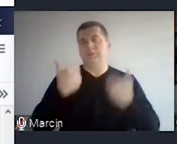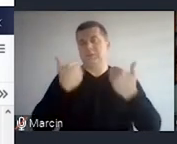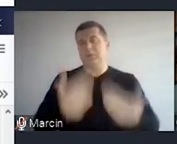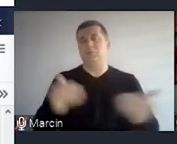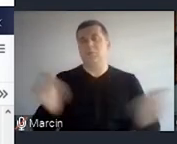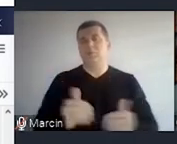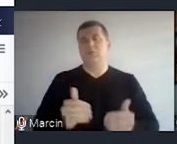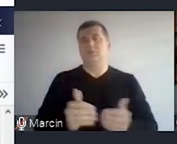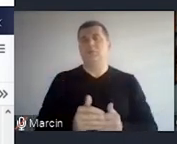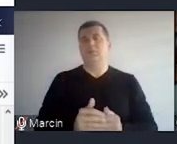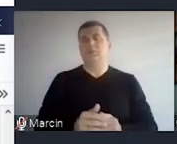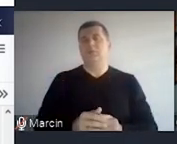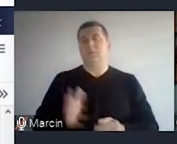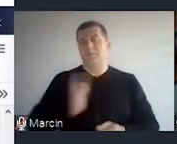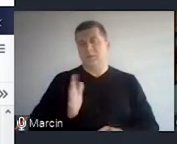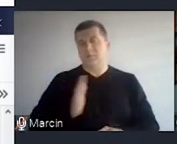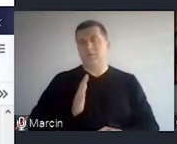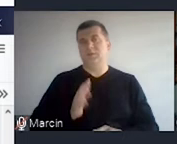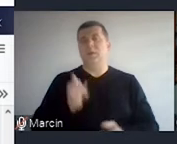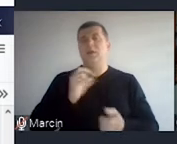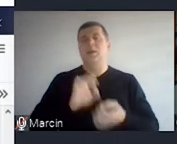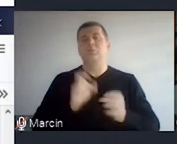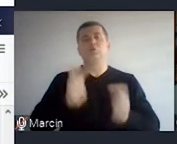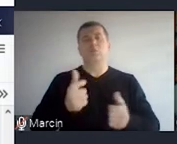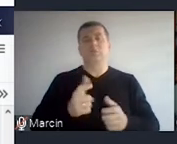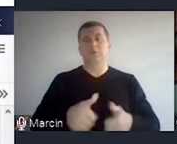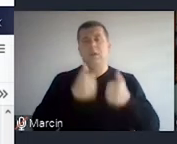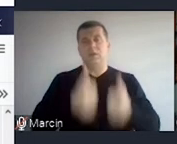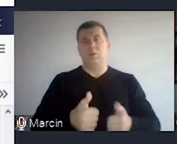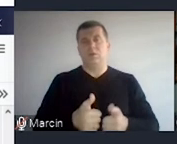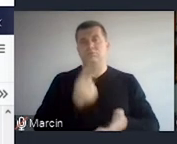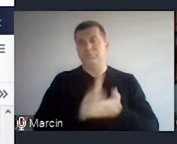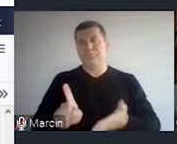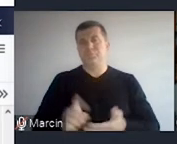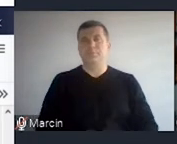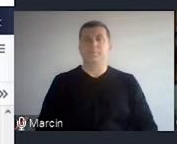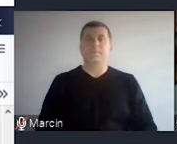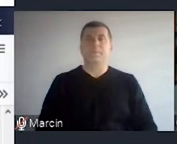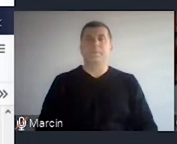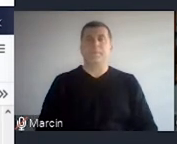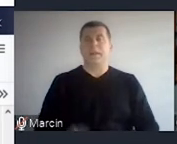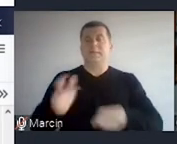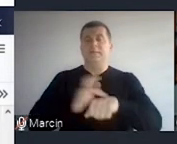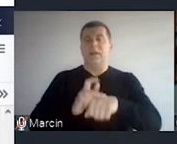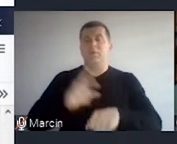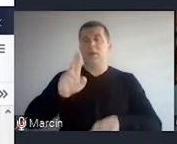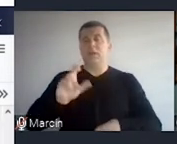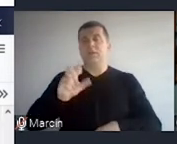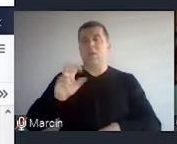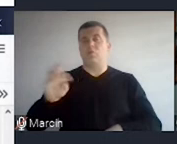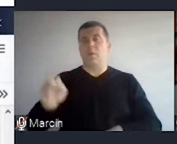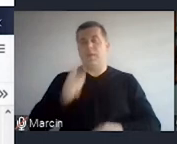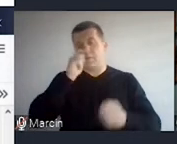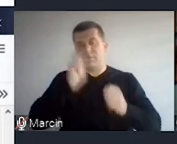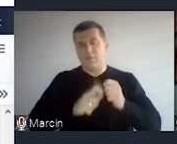mi margines bezpieczeństwa, gdyby cokolwiek w zadaniach się nie udało. W stawkach ryczałtowych